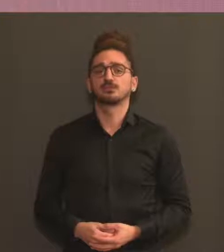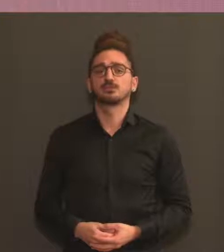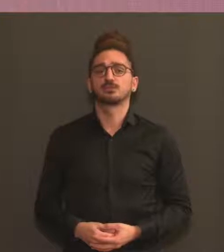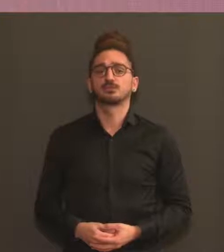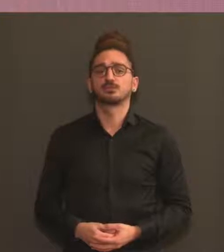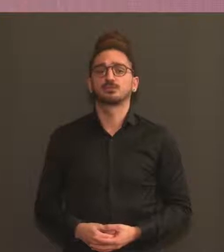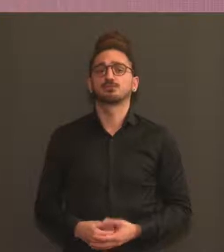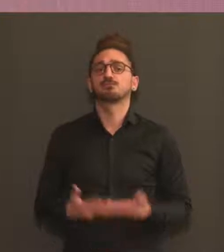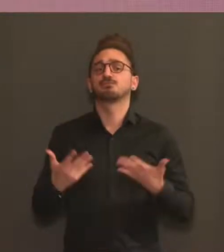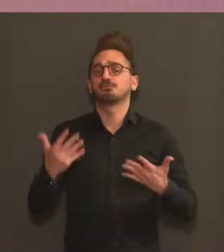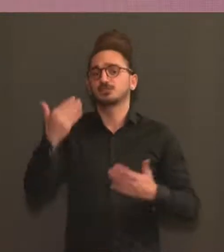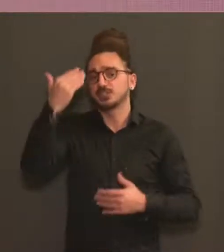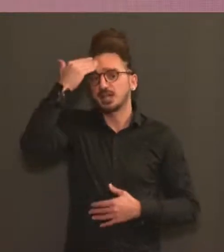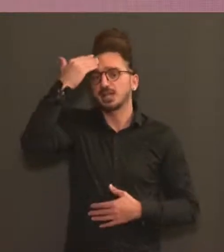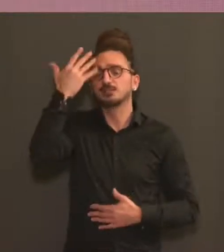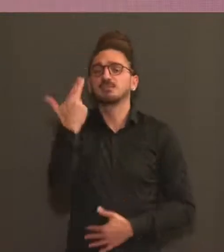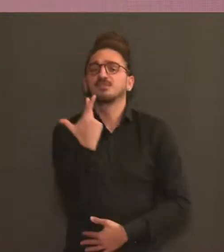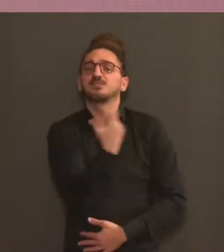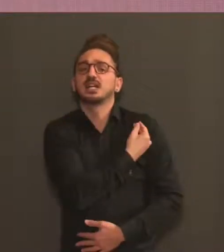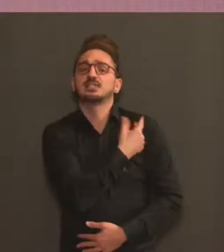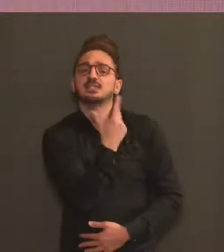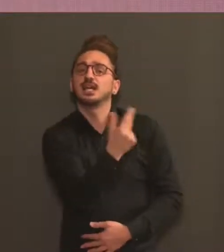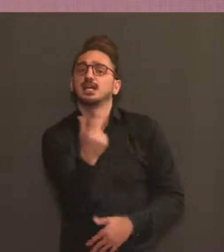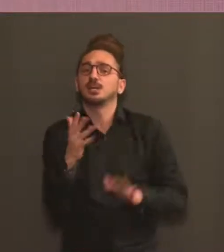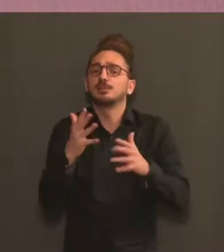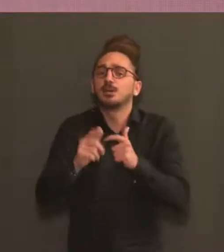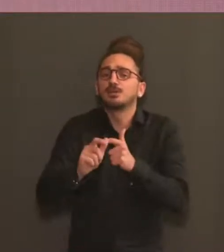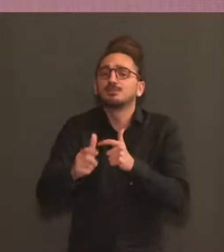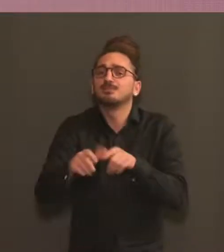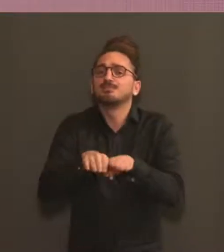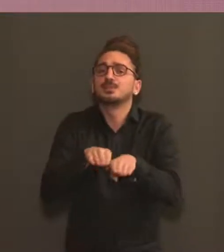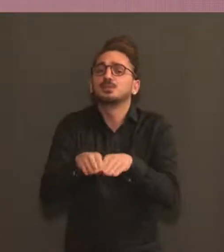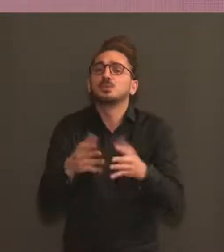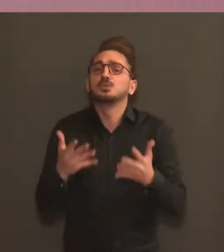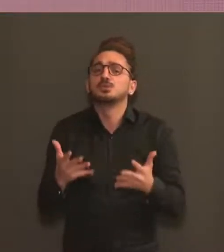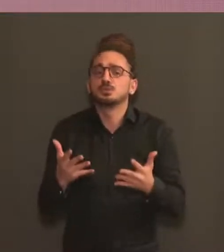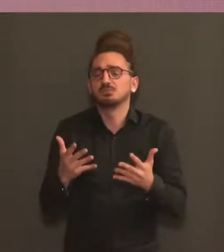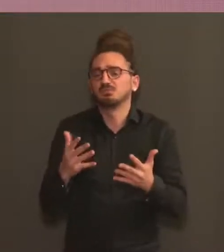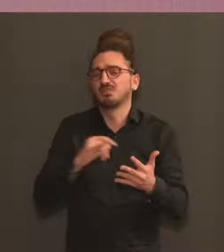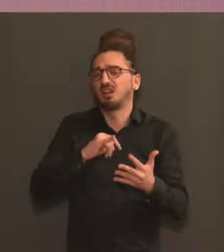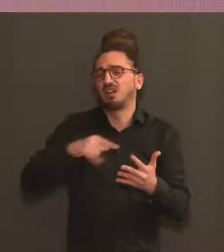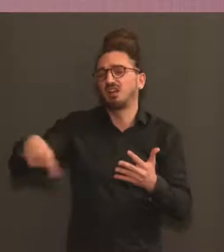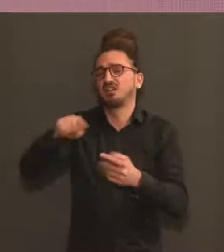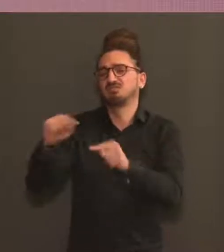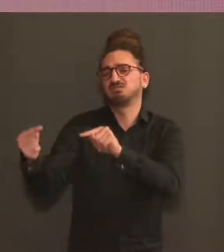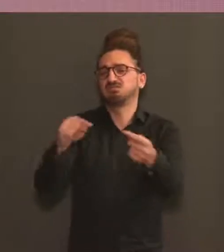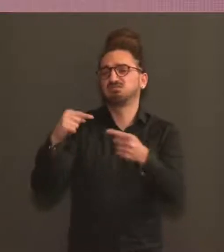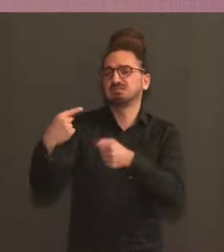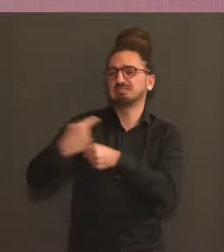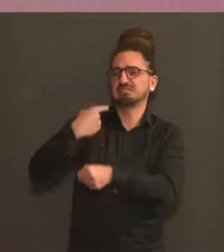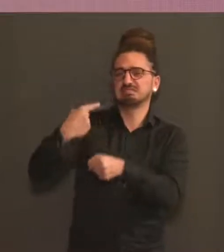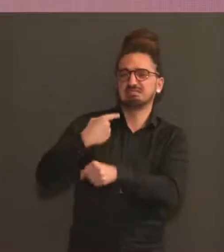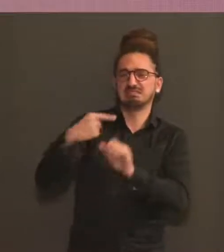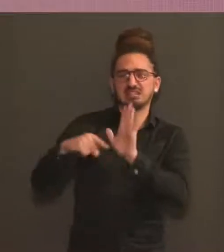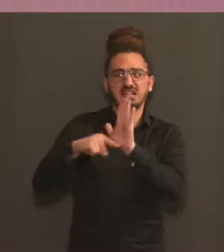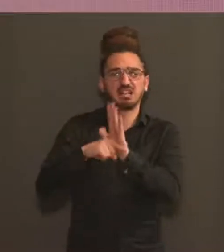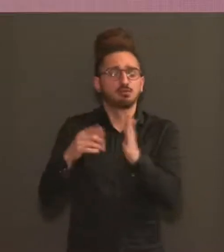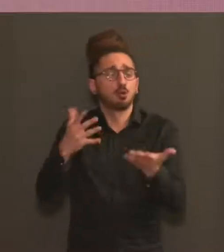nous faisons face, nous ne pourrons en faire un succès que si chacun joue son